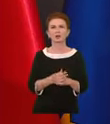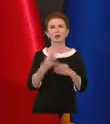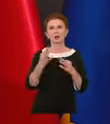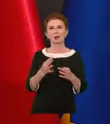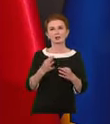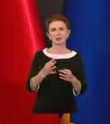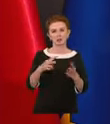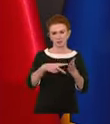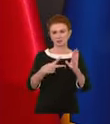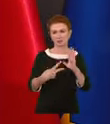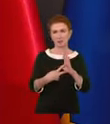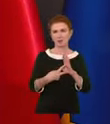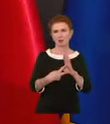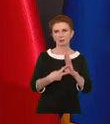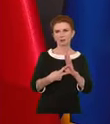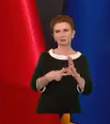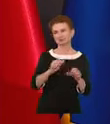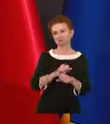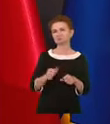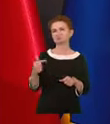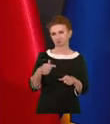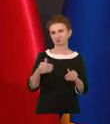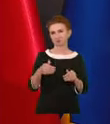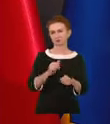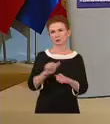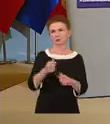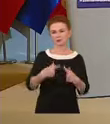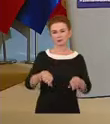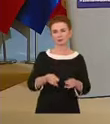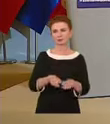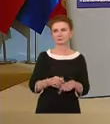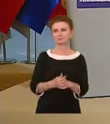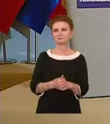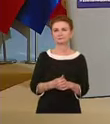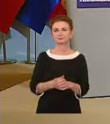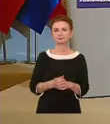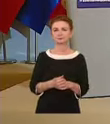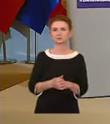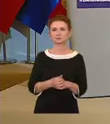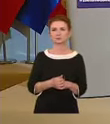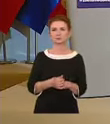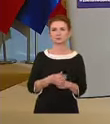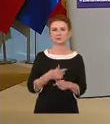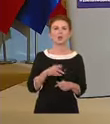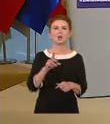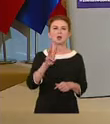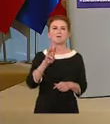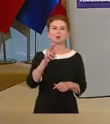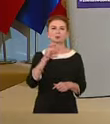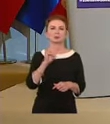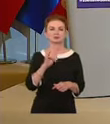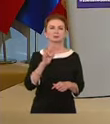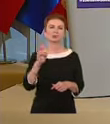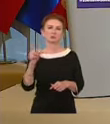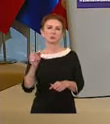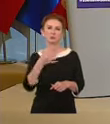zakomunikowany plan postępowania jest nadal aktualny. Dziękuję bardzo. Proszę o kolejne pytanie. Redaktor Michał Wróblewski z Wirtualnej Polski